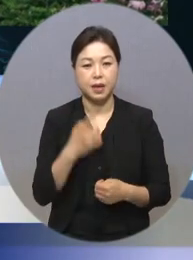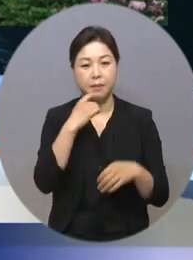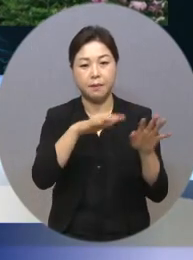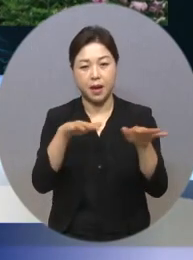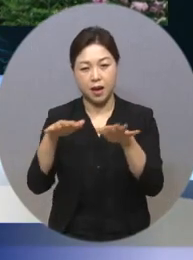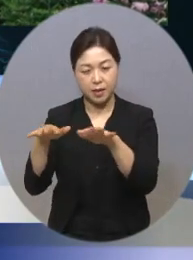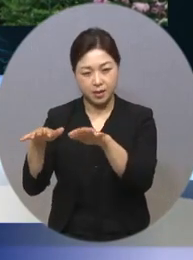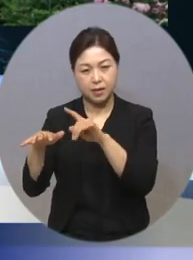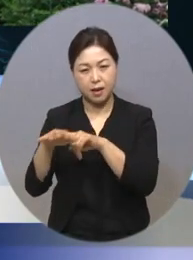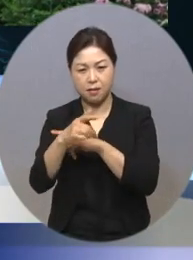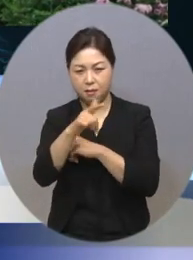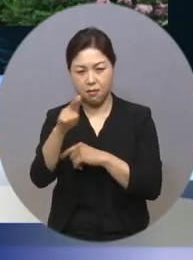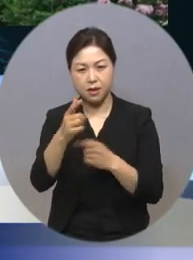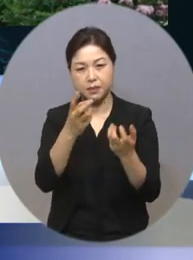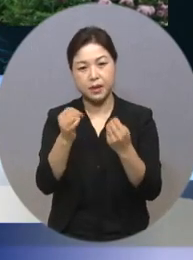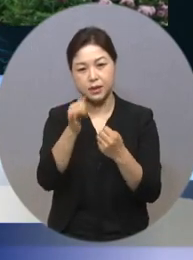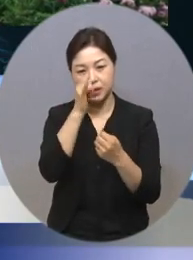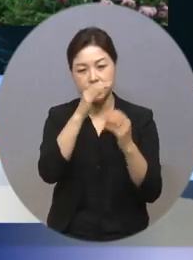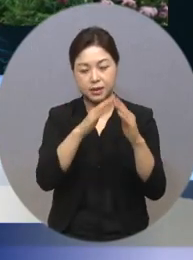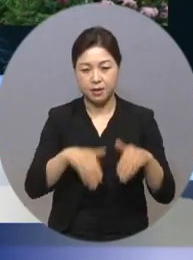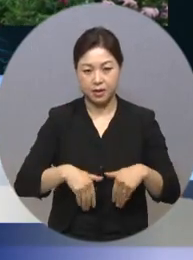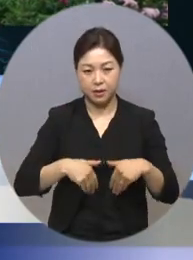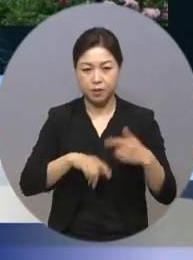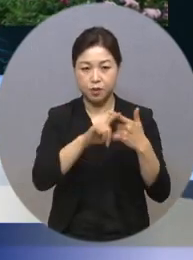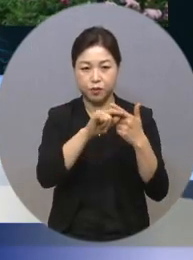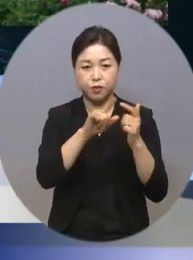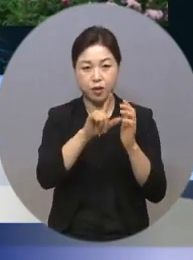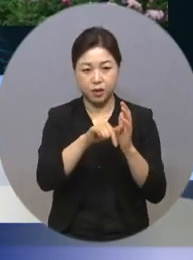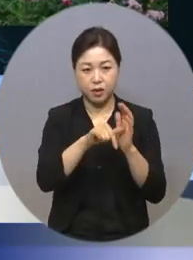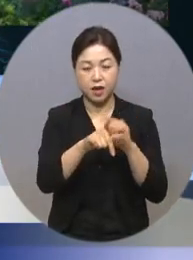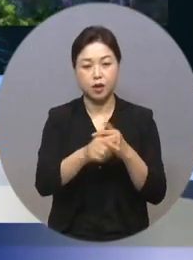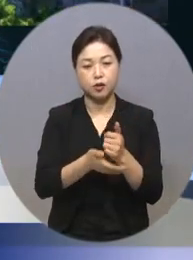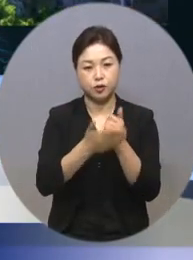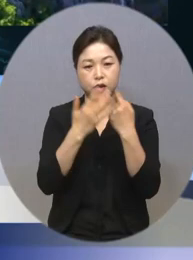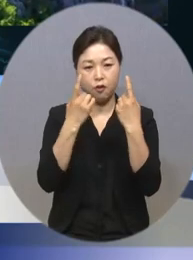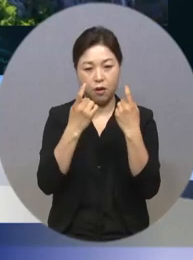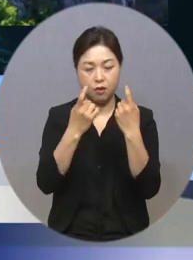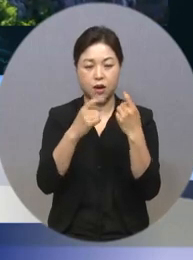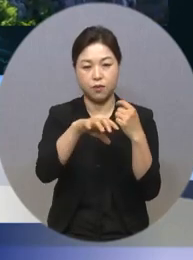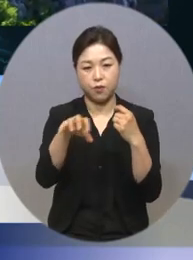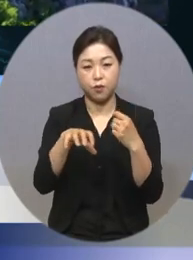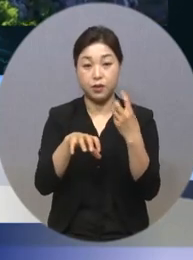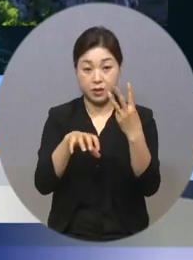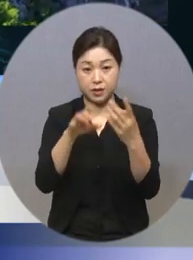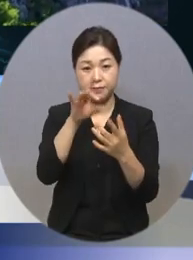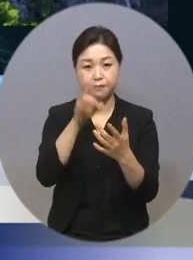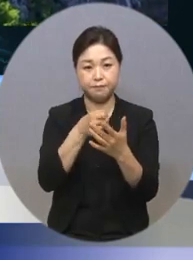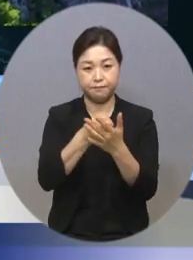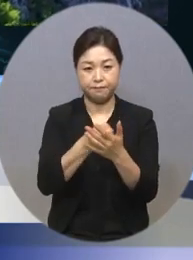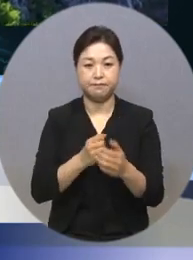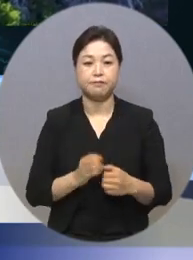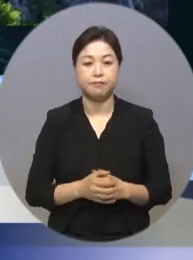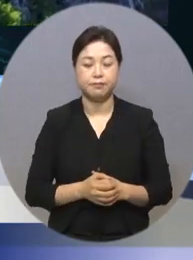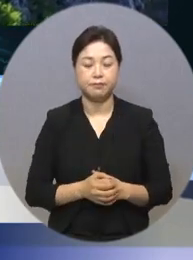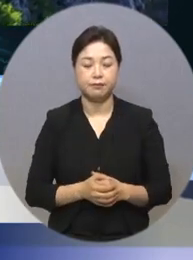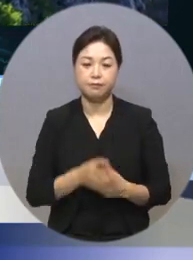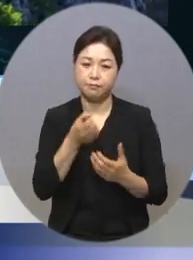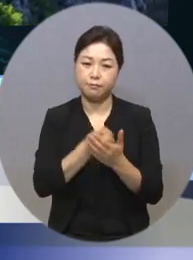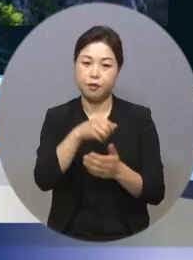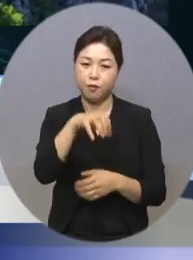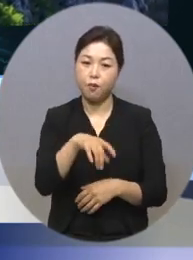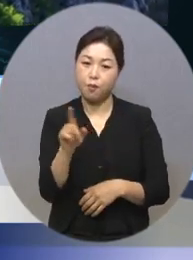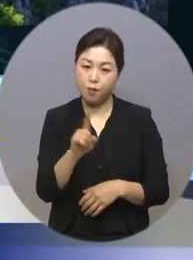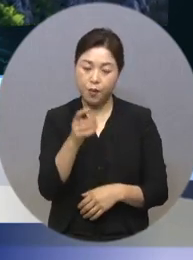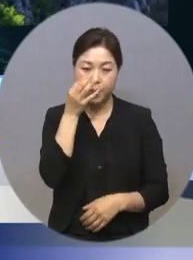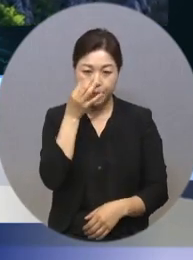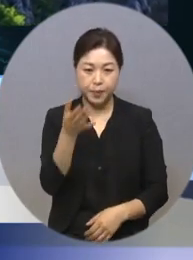자원이 풍부한 전라남도가 6월을 맞아 추천 관광지 세 곳을 선정했습니다. 어떤 곳들이 선정됐는지